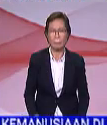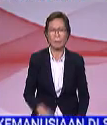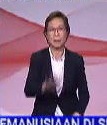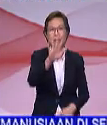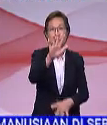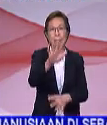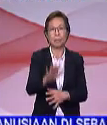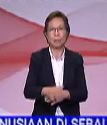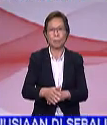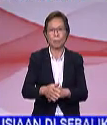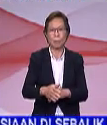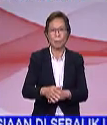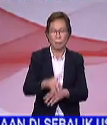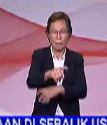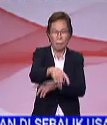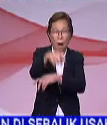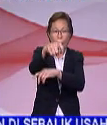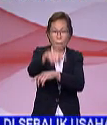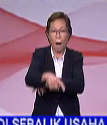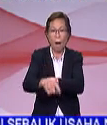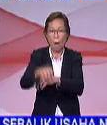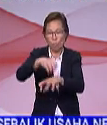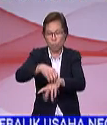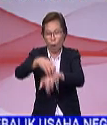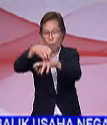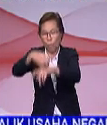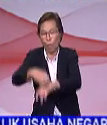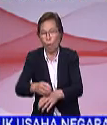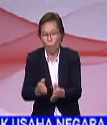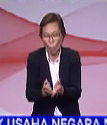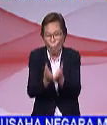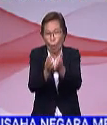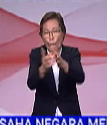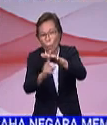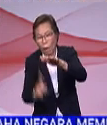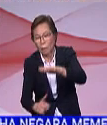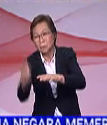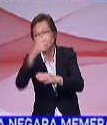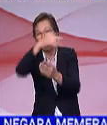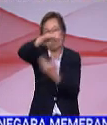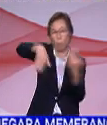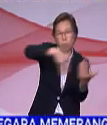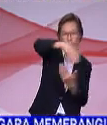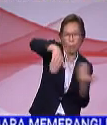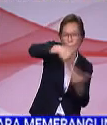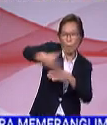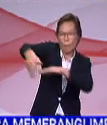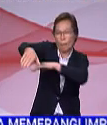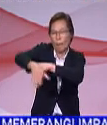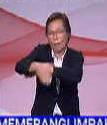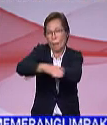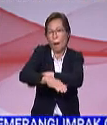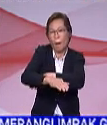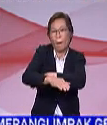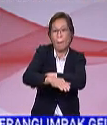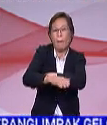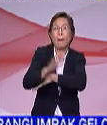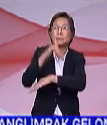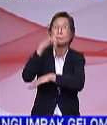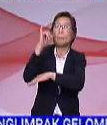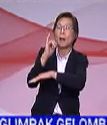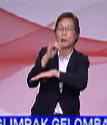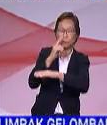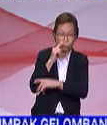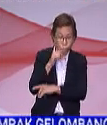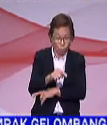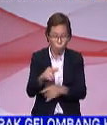5 pencadat sotong yang terlibat dalam kejadian bot karam akibat puting beliung di perairan pantai Cahaya Bulan malam tadi ditemukan